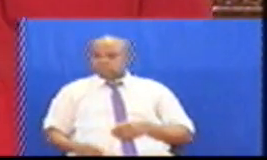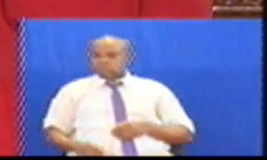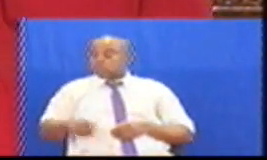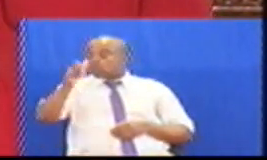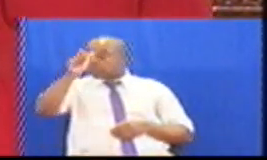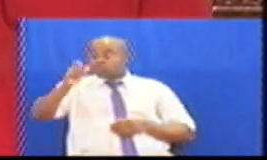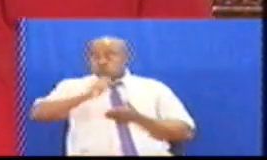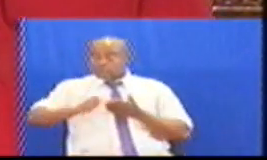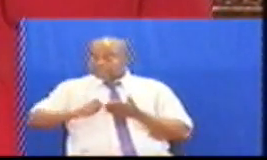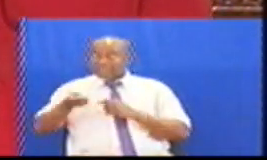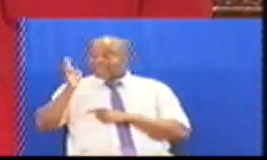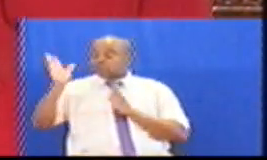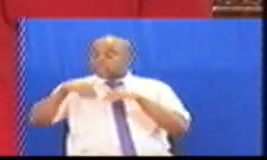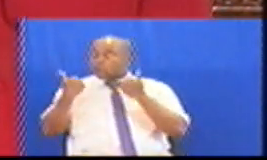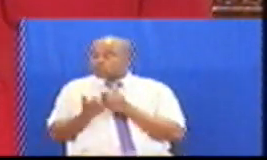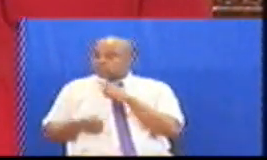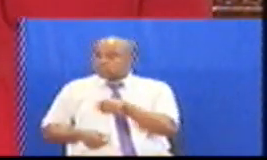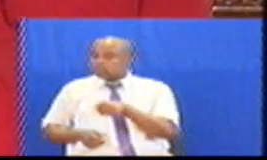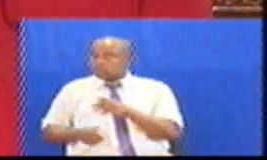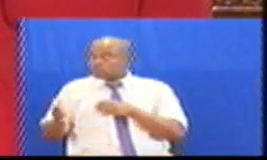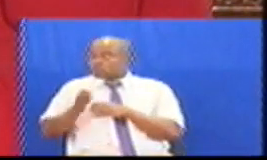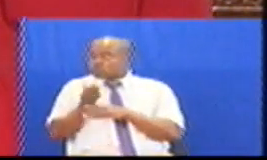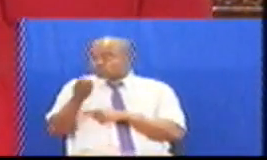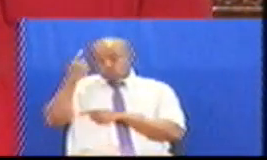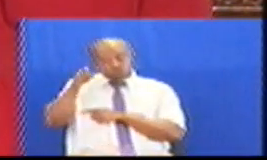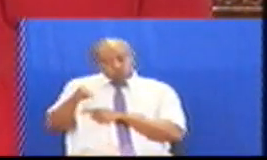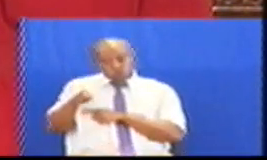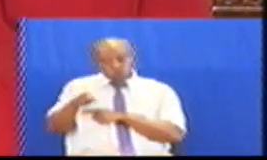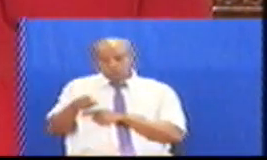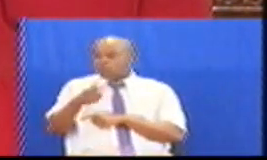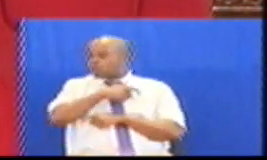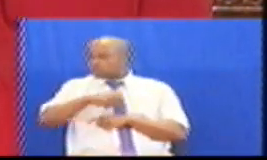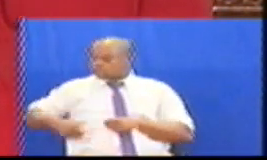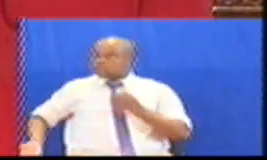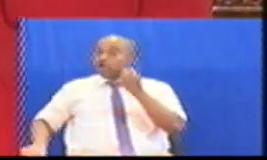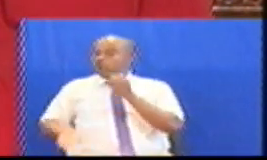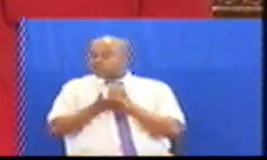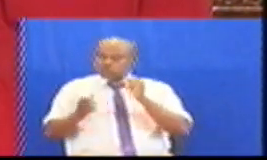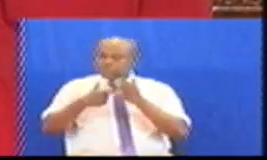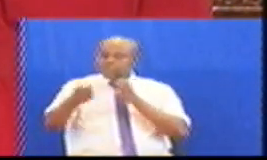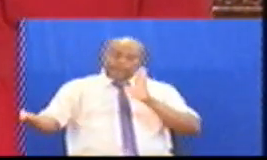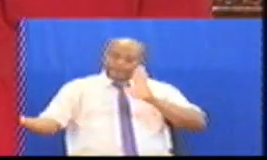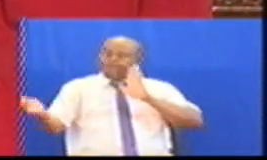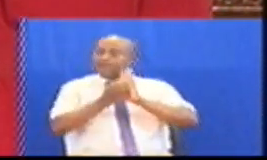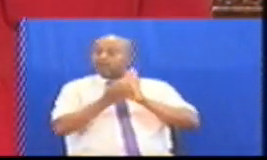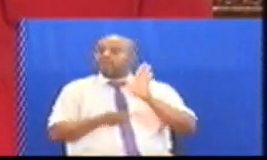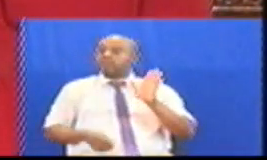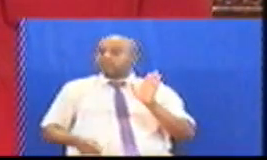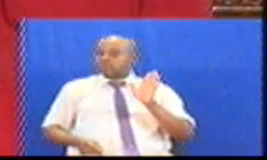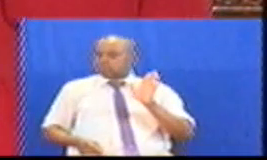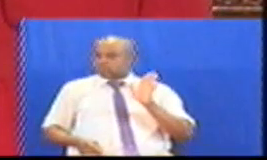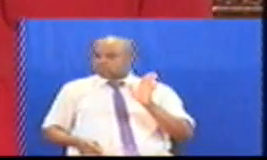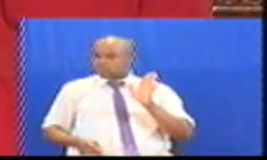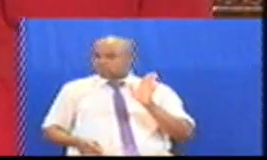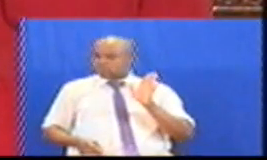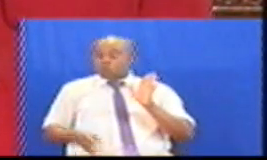kuandika historia ya dunia hii kwa sababu ya ugonjwa wa corona, Rais Magufuli atakuwa vindicated kwa jinsi